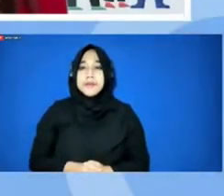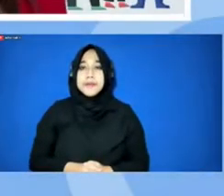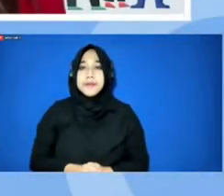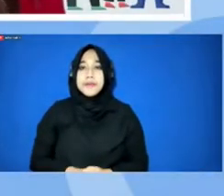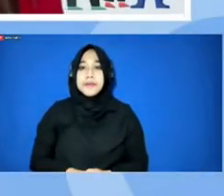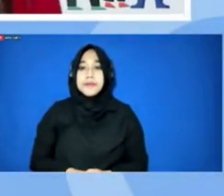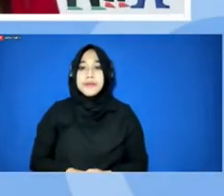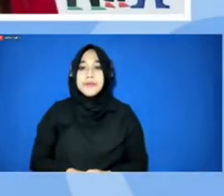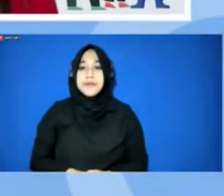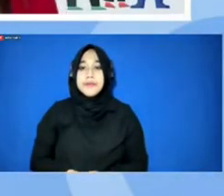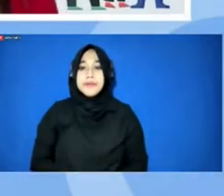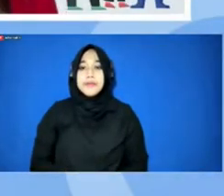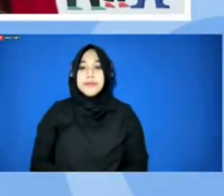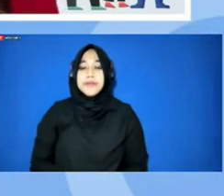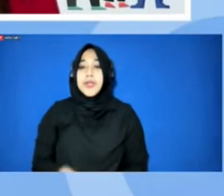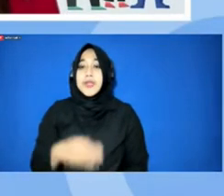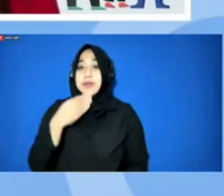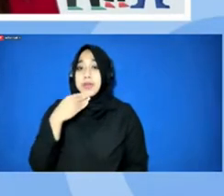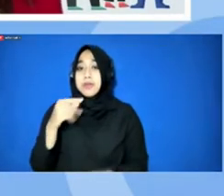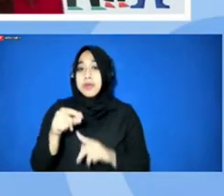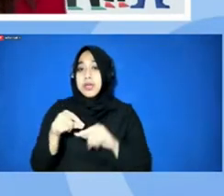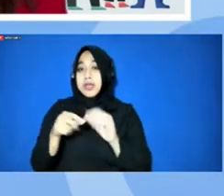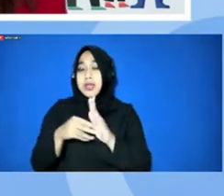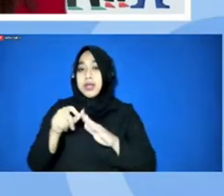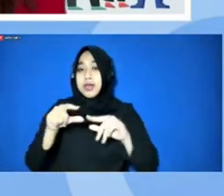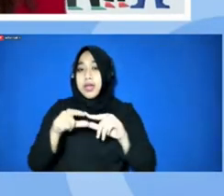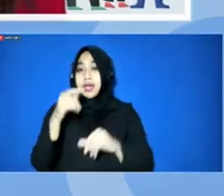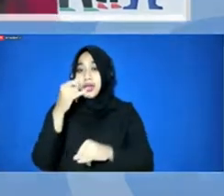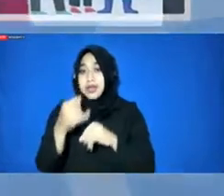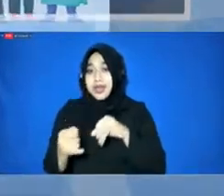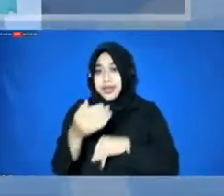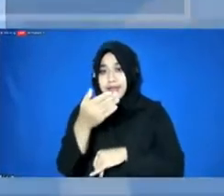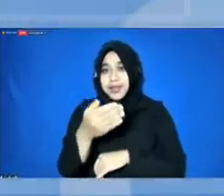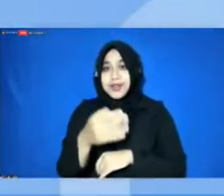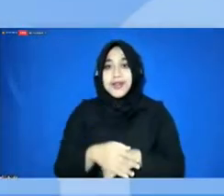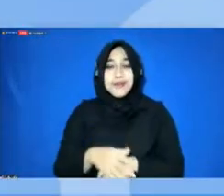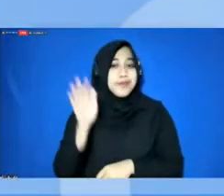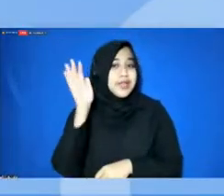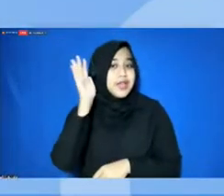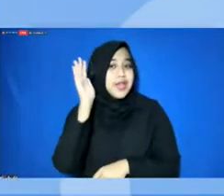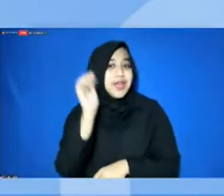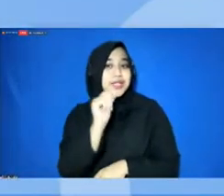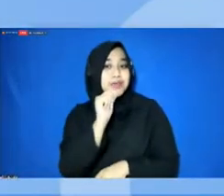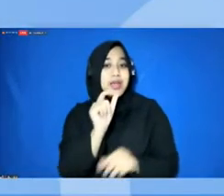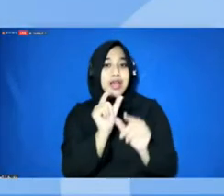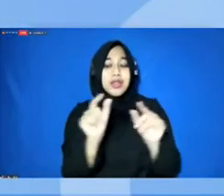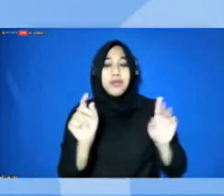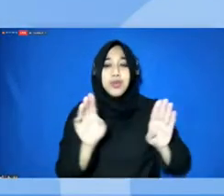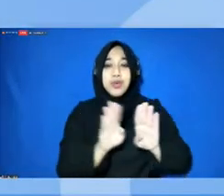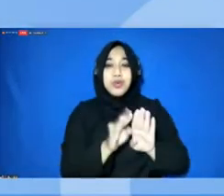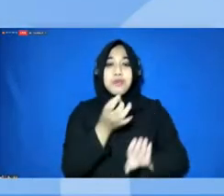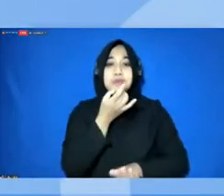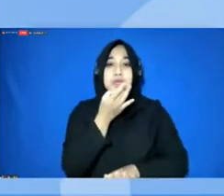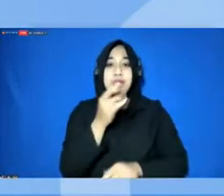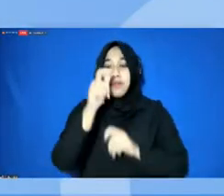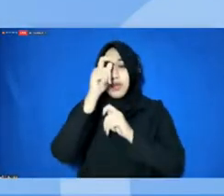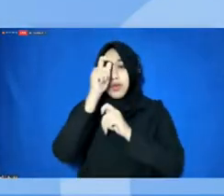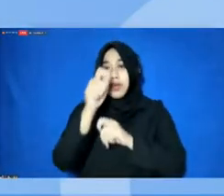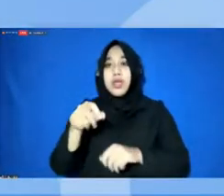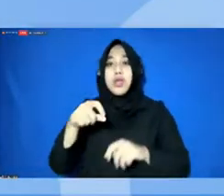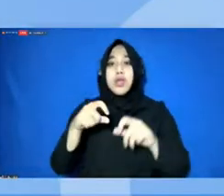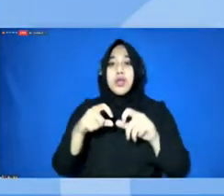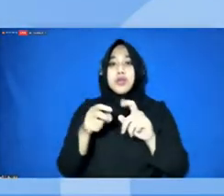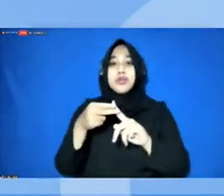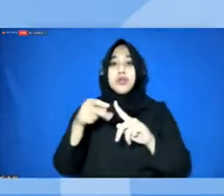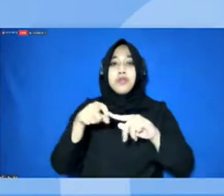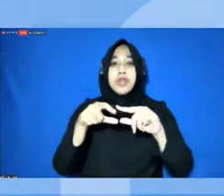Baik, terima kasih untuk Ibu Britania. Dan ini yang terakhir, kita ingin mendengarkan closing statement dan juga pesan dari Profesor Zulfikar. Silakan, Prof.